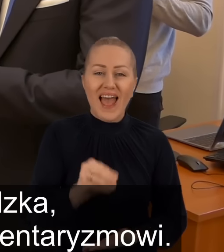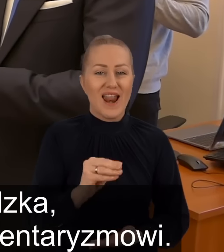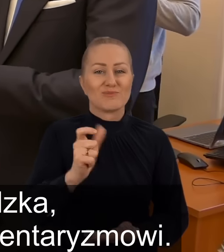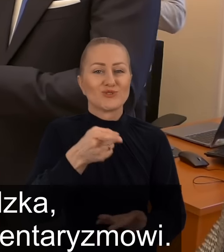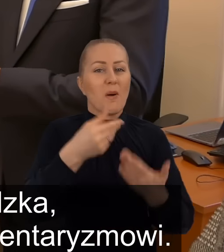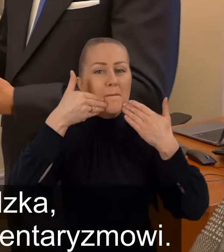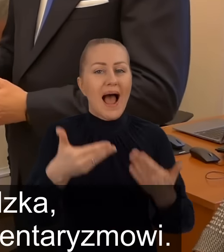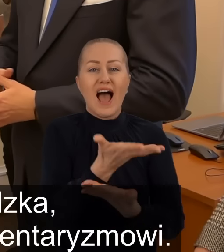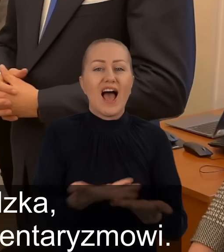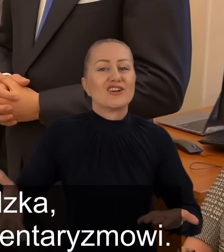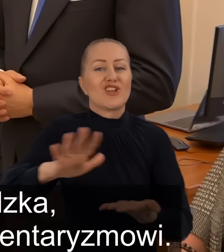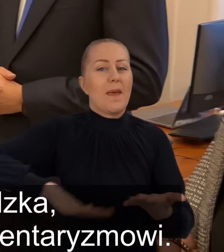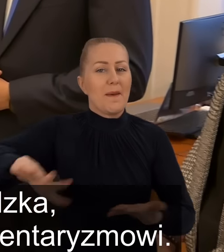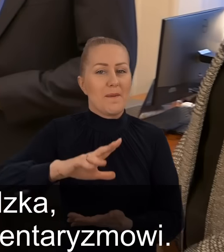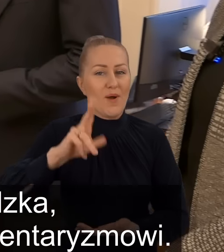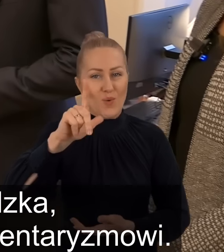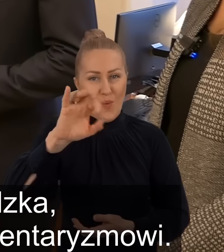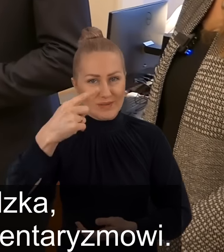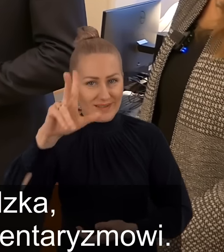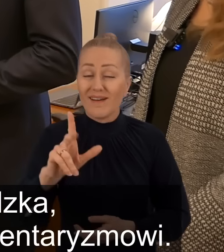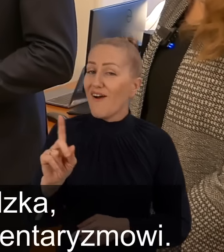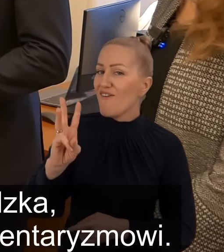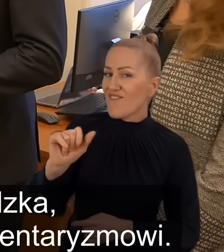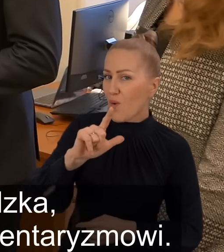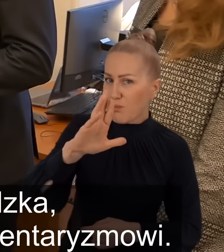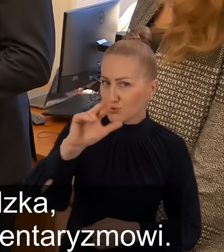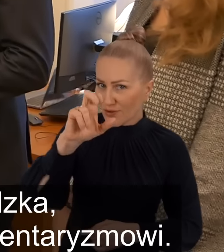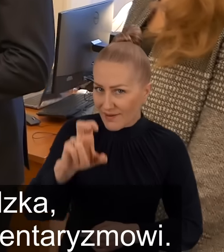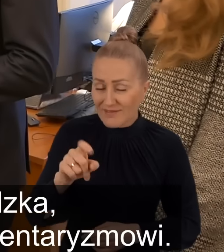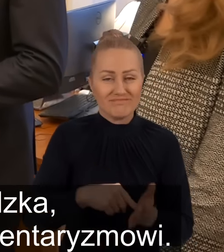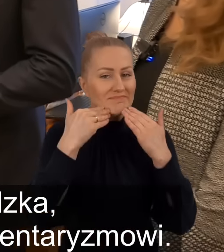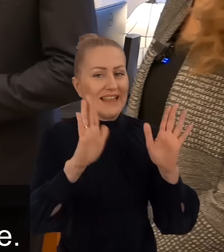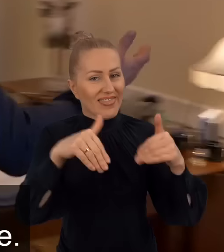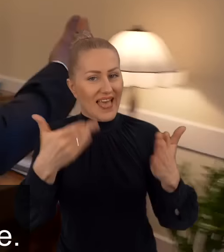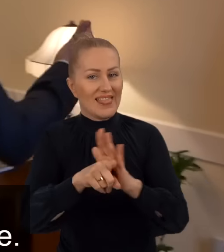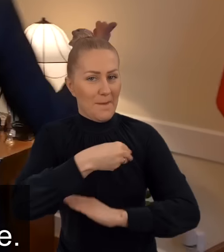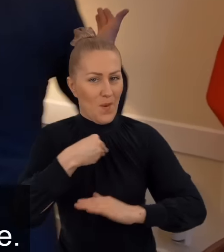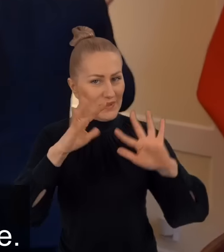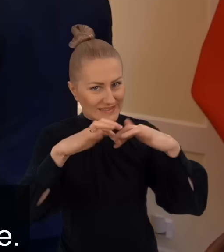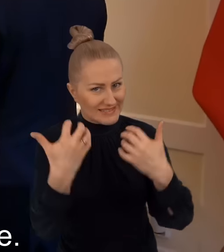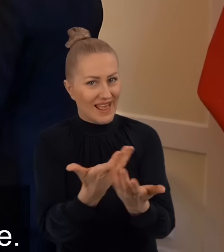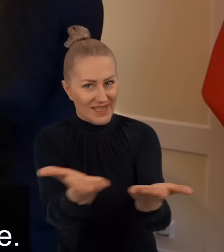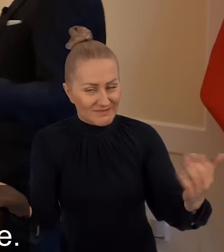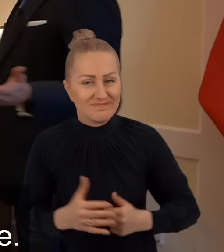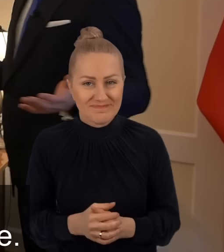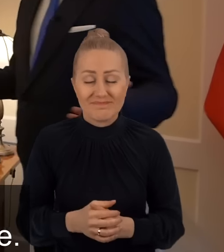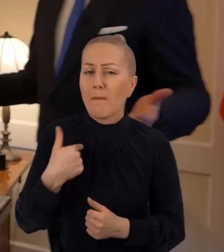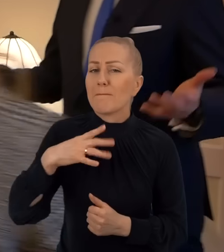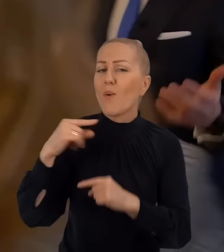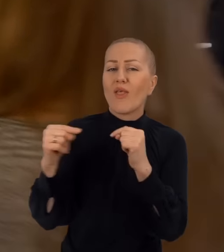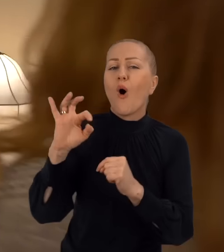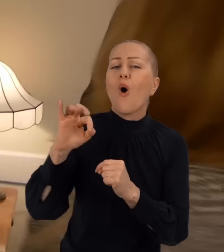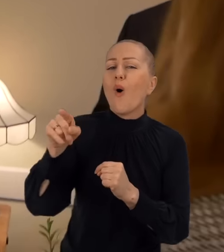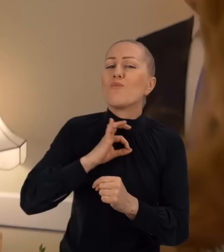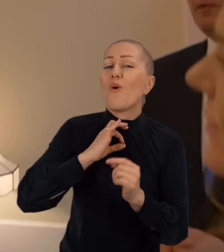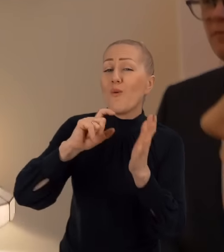ziemia kłodzka, nie tylko kłodzka, Wałbrzyska mogła dać polskiemu parlamentaryzmowi. Mieliśmy całą debatę wielką o obrazach u mnie w gabinecie. A co byś